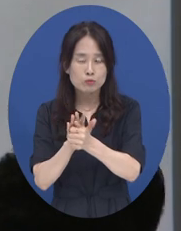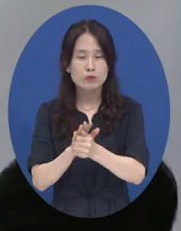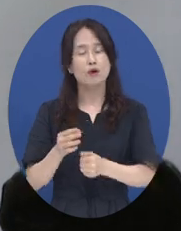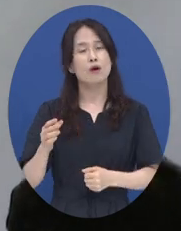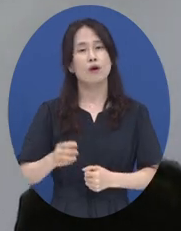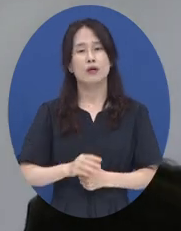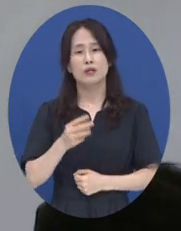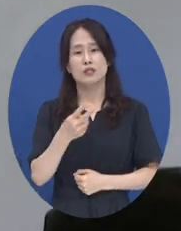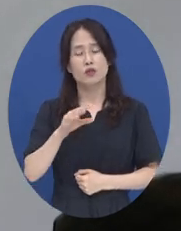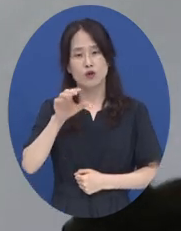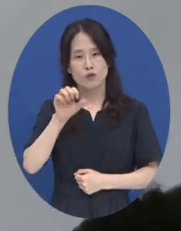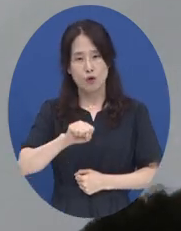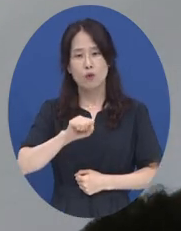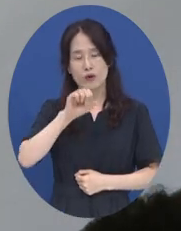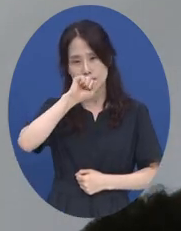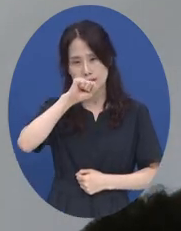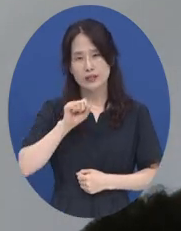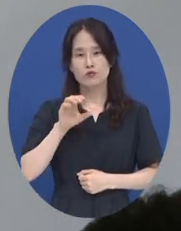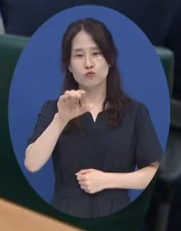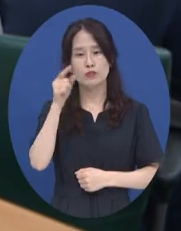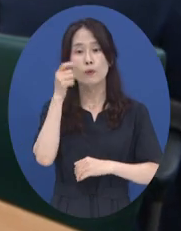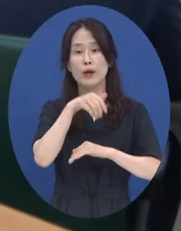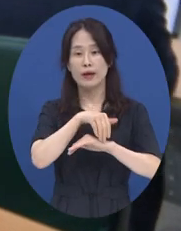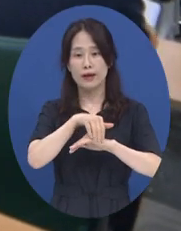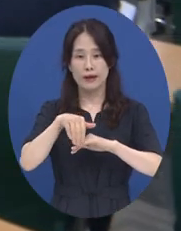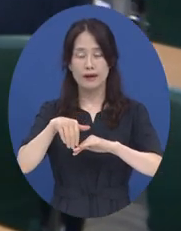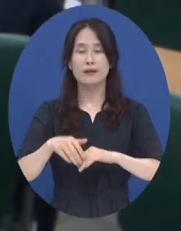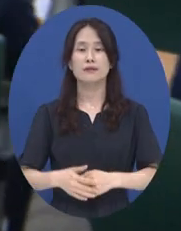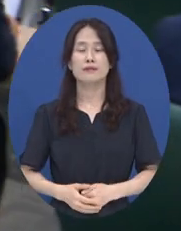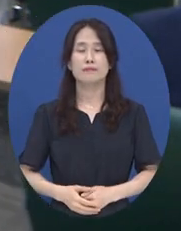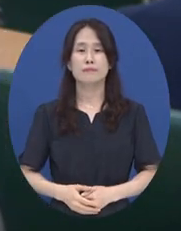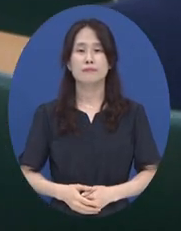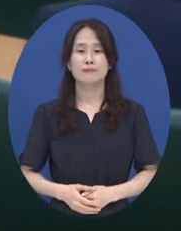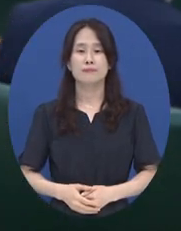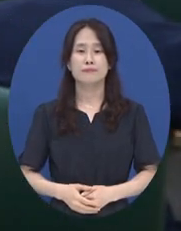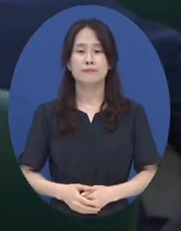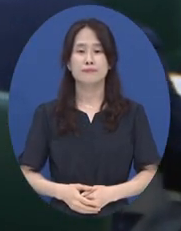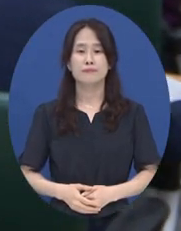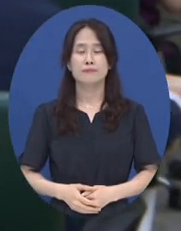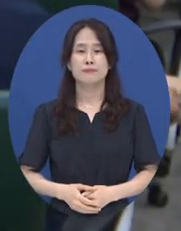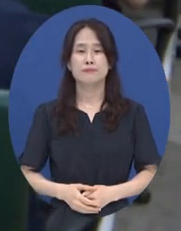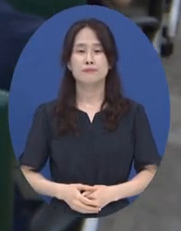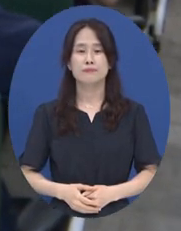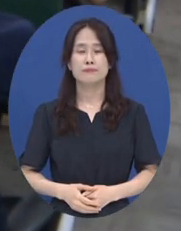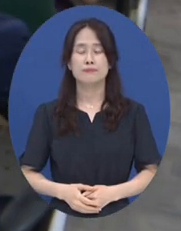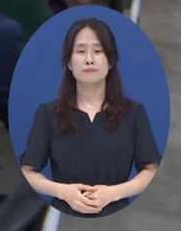2천억 원 이상의 예산을 투입할 예정입니다. 경기지TV 최지원입니다.